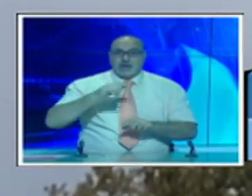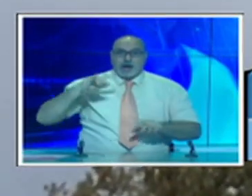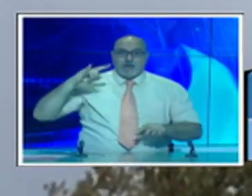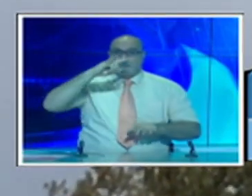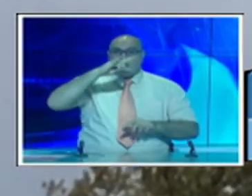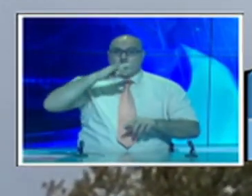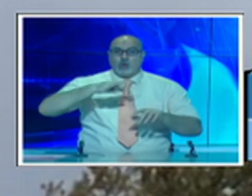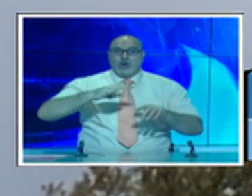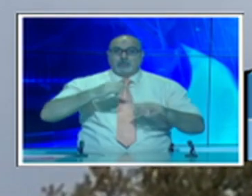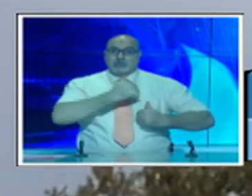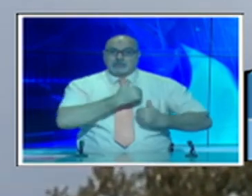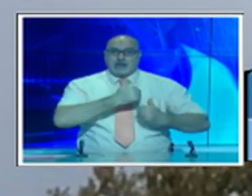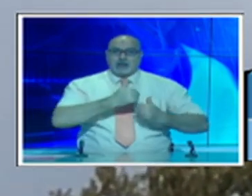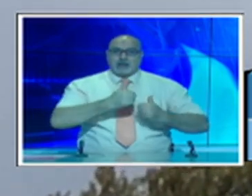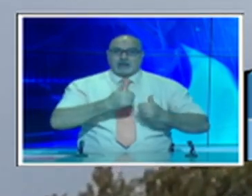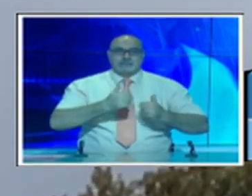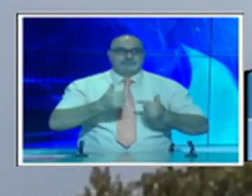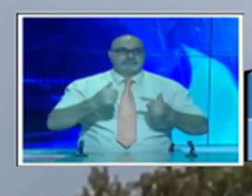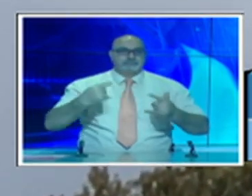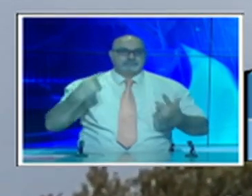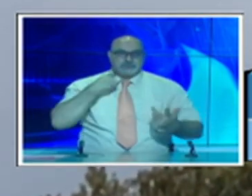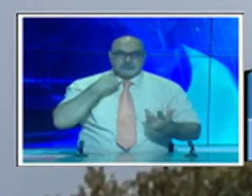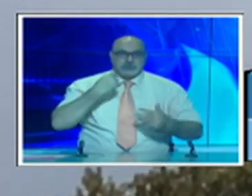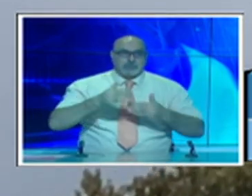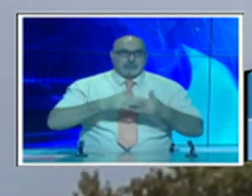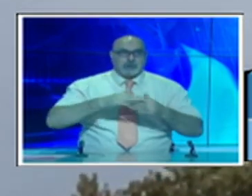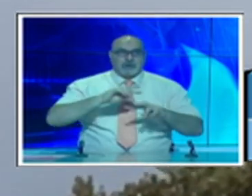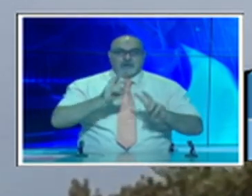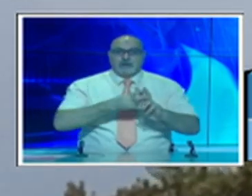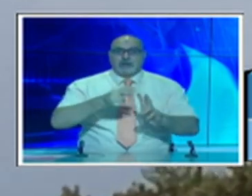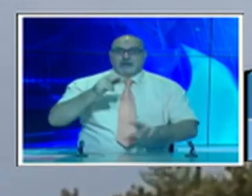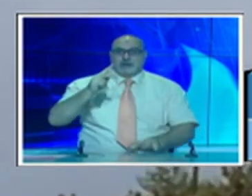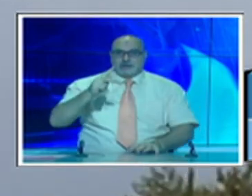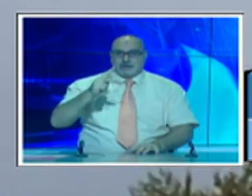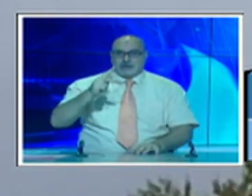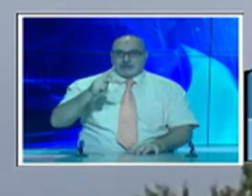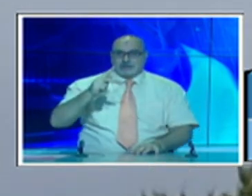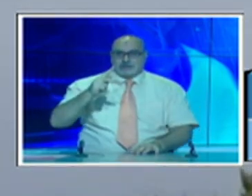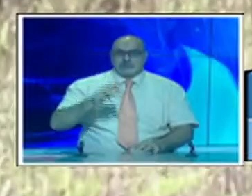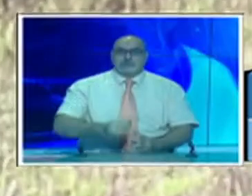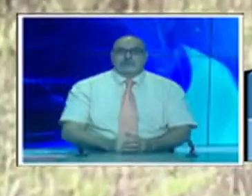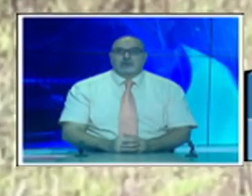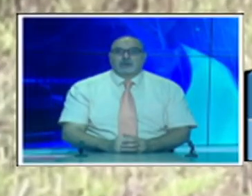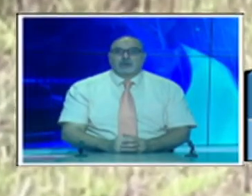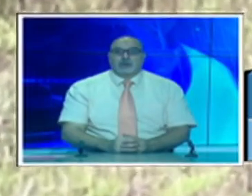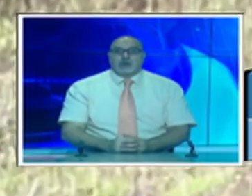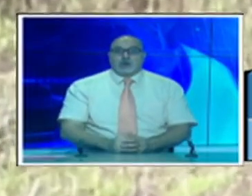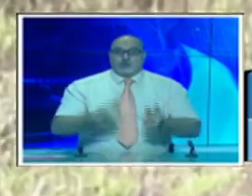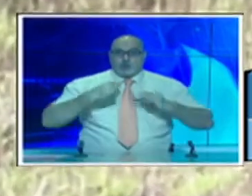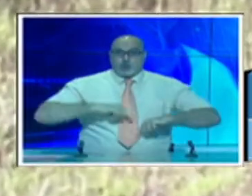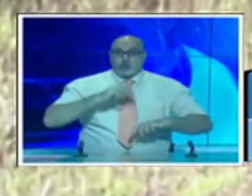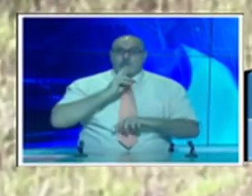طائرة عسكرية قرب مدينة خارقيف شرقي البلاد، وقالت